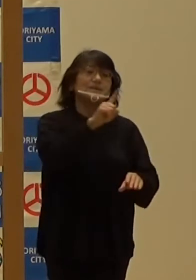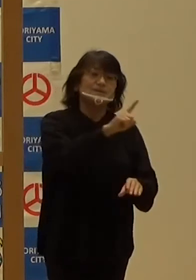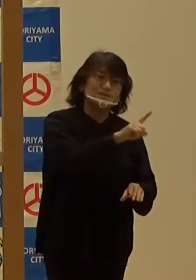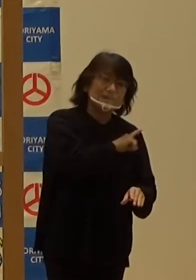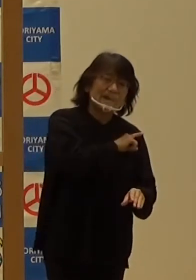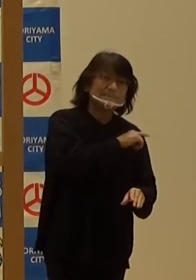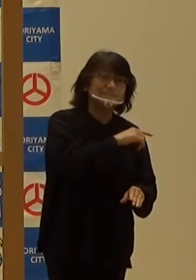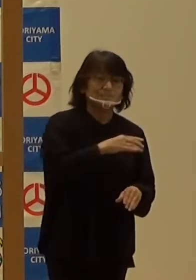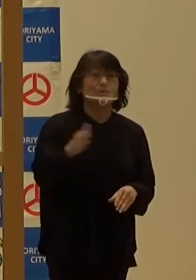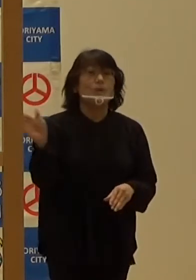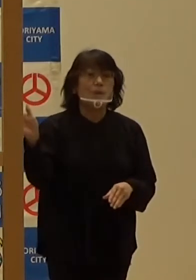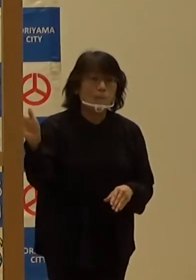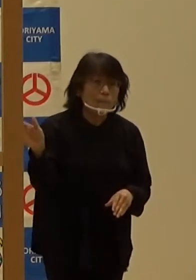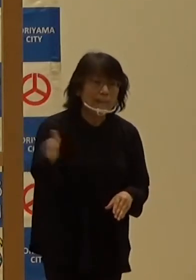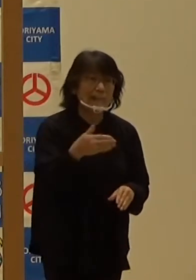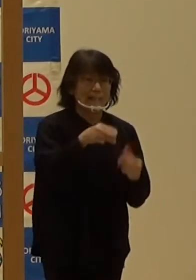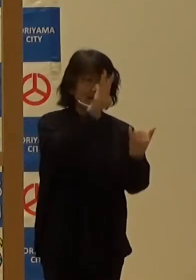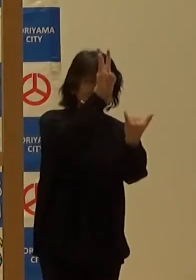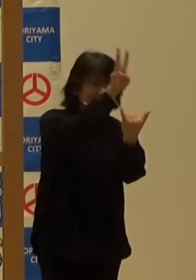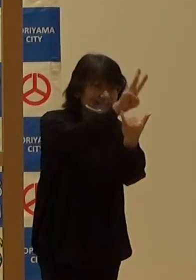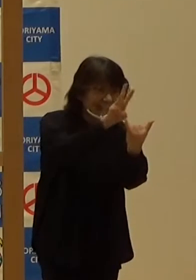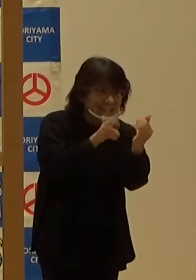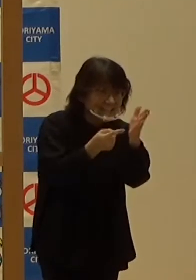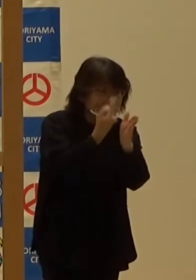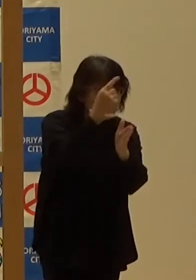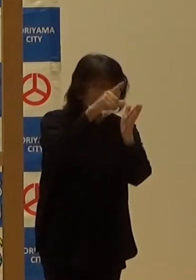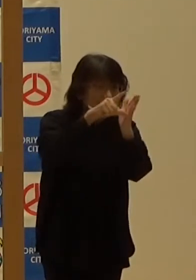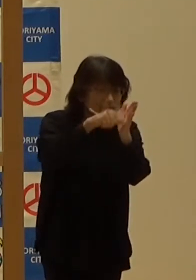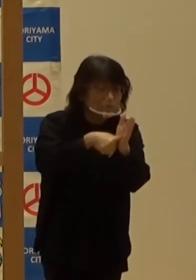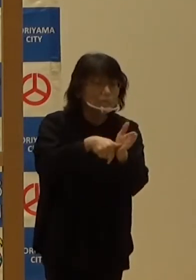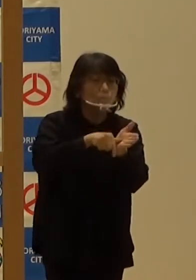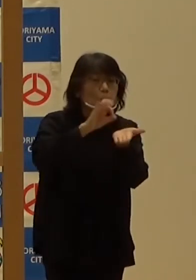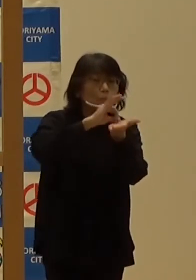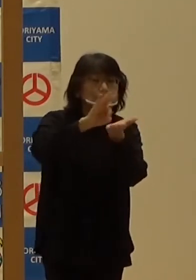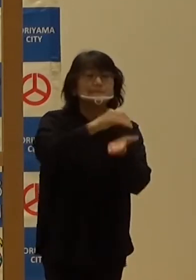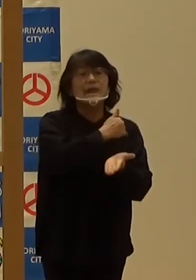できればいいなと考えているところでございます。ちょっと長くてすみません、以上でございます。